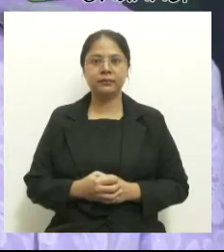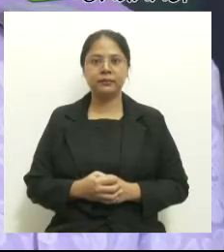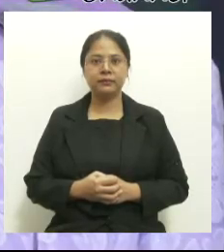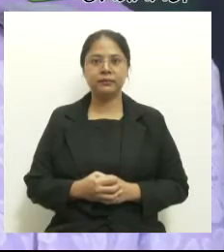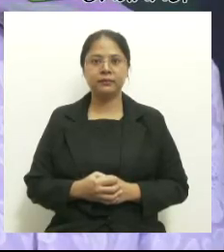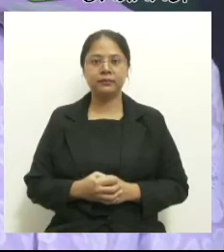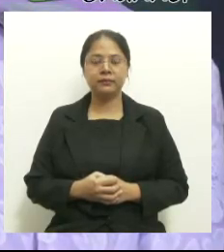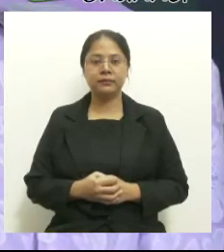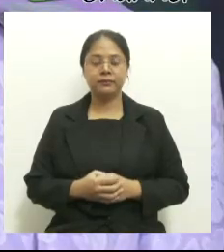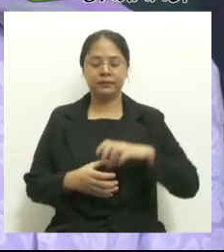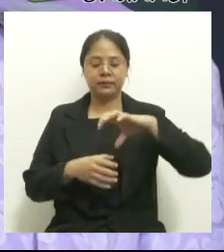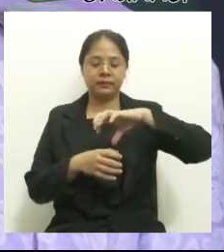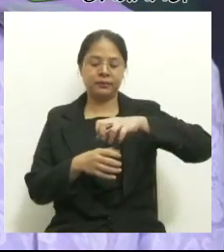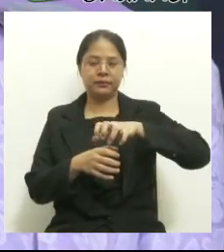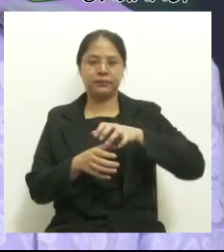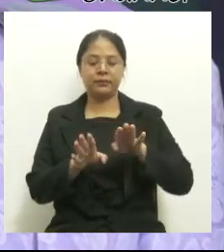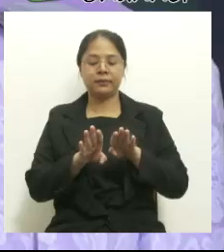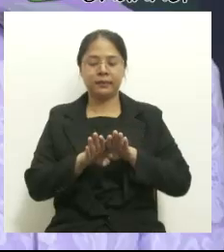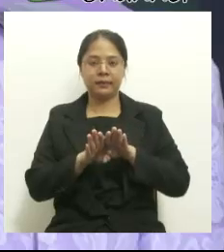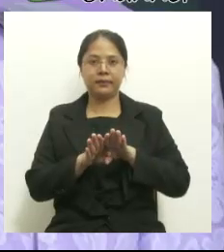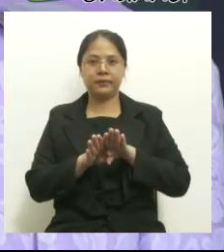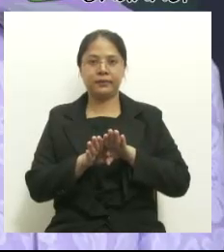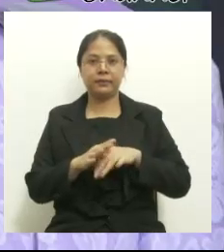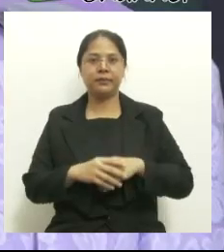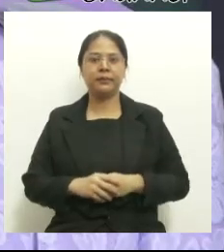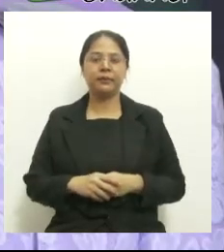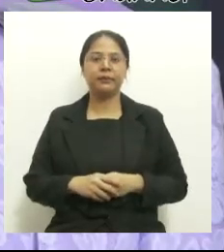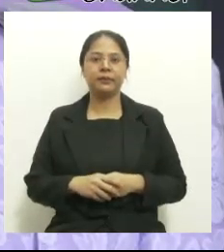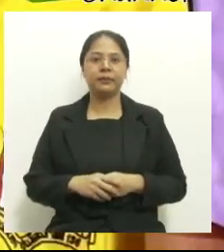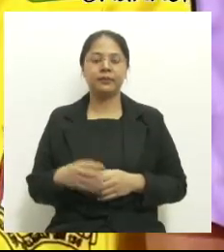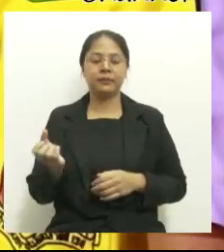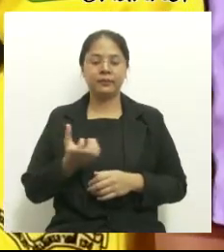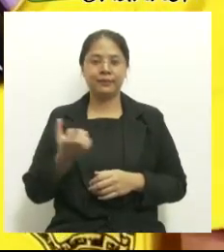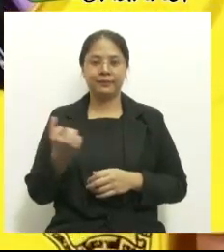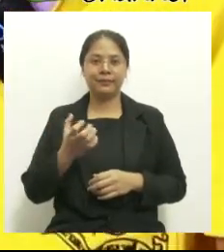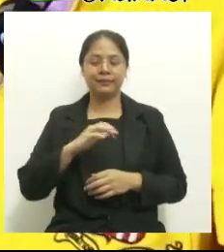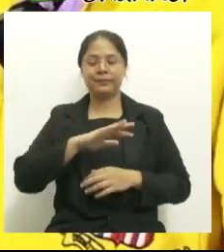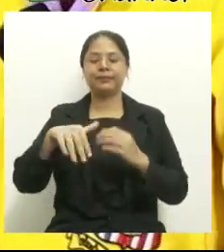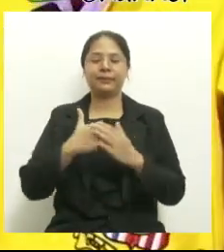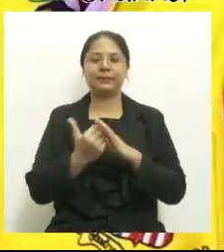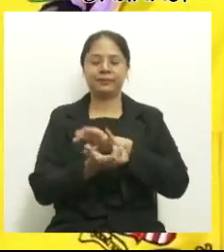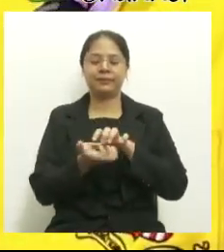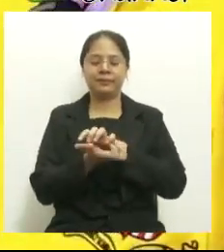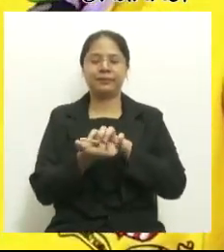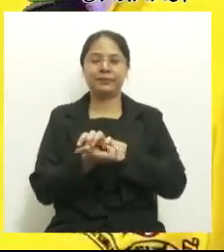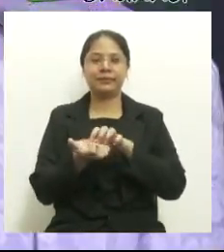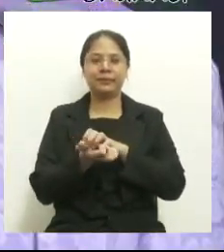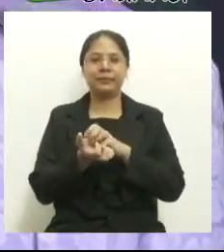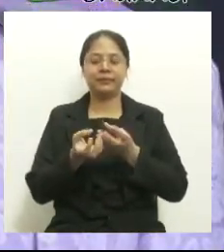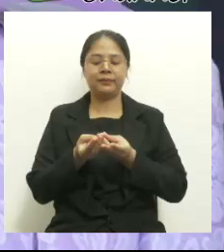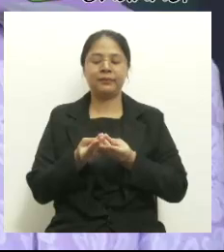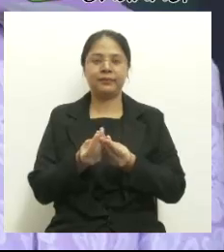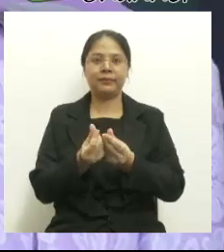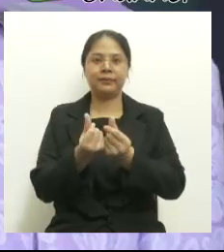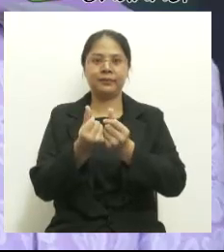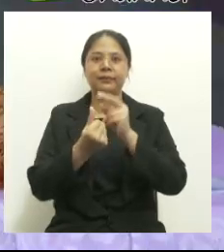จากนั้นปิดฝาขวดพลาสติกเขย่าส่วนผสมทั้งหมดให้เข้ากันจนส่วนผสมละลายเป็นน้ำใส